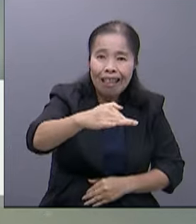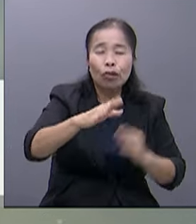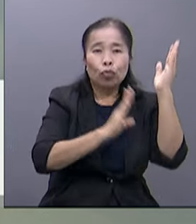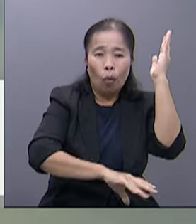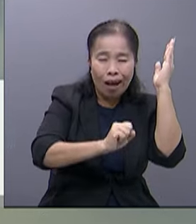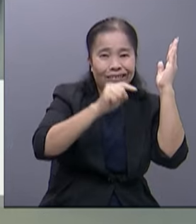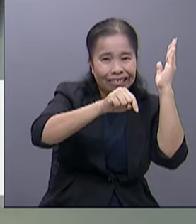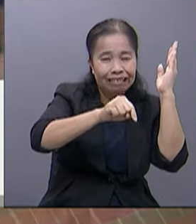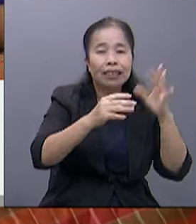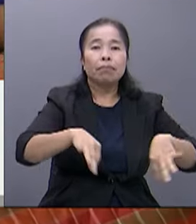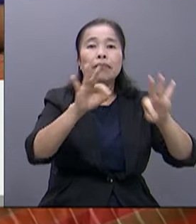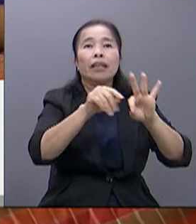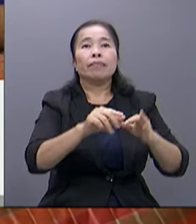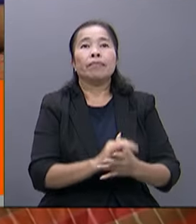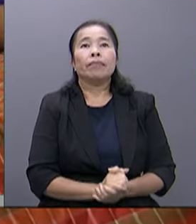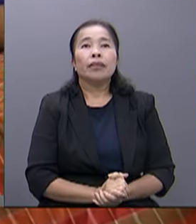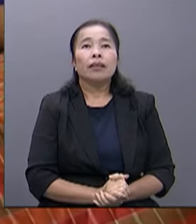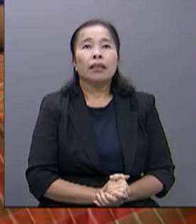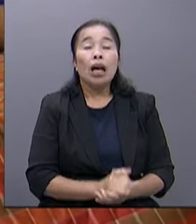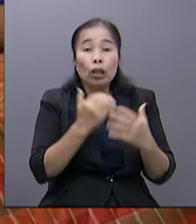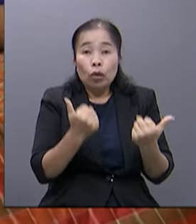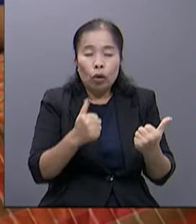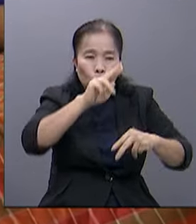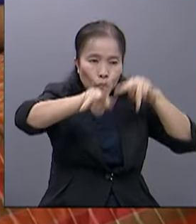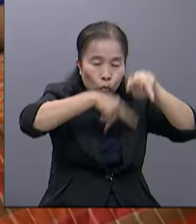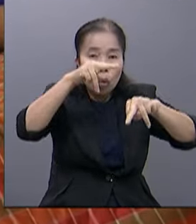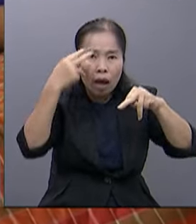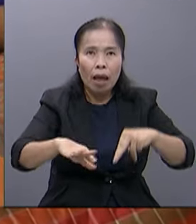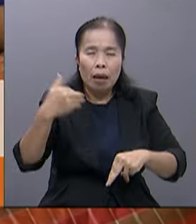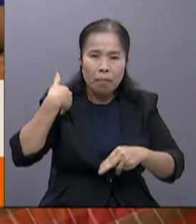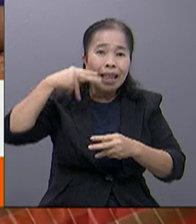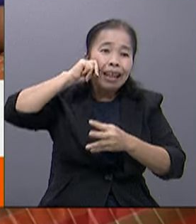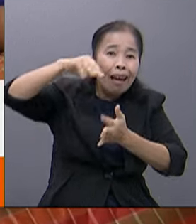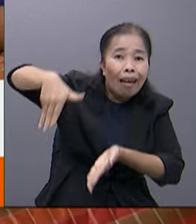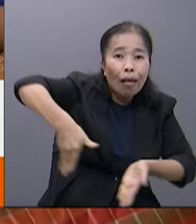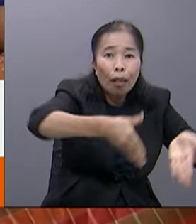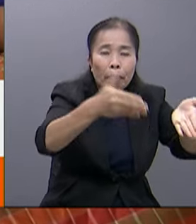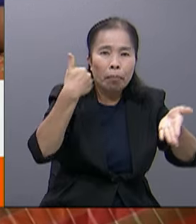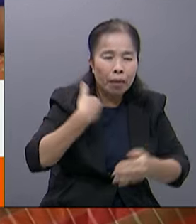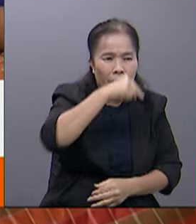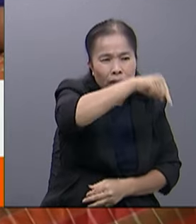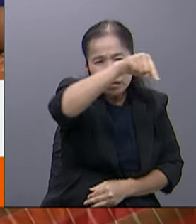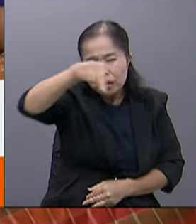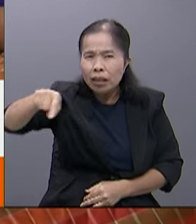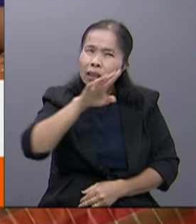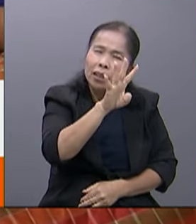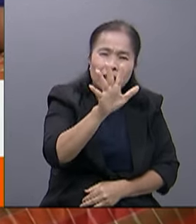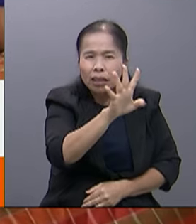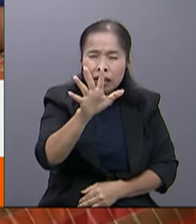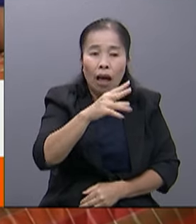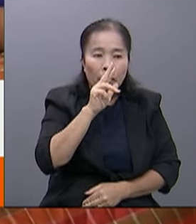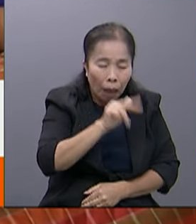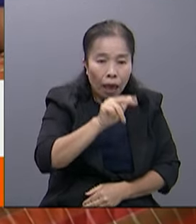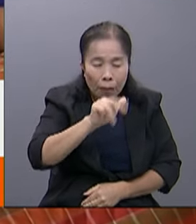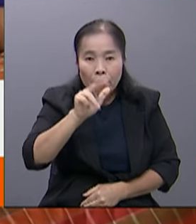ค่ะ ที่เราตรวจประมาณ 4-5 คลองอ่ะที่คลองบางแขยงคลองท่าเข็นคลองปากระวะอะไรพวกนี้เจ